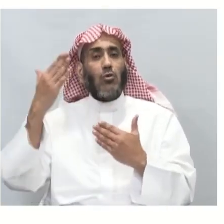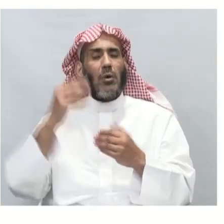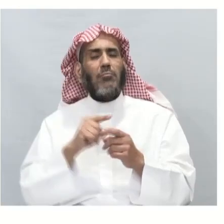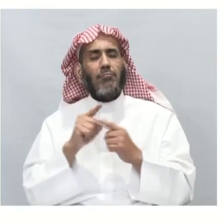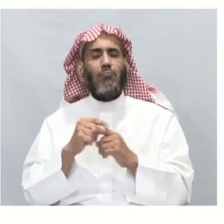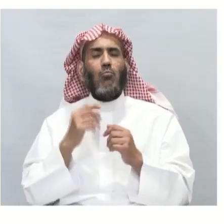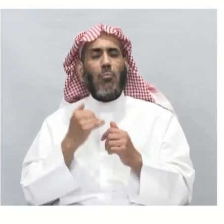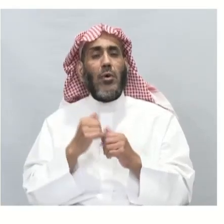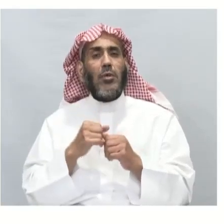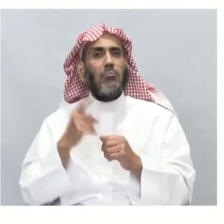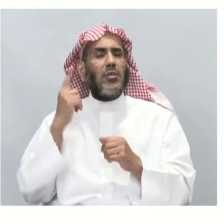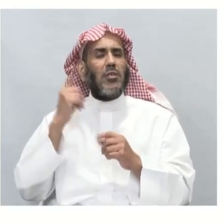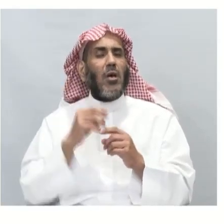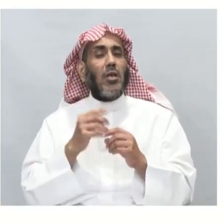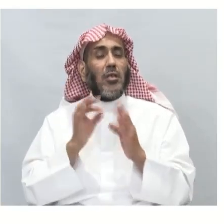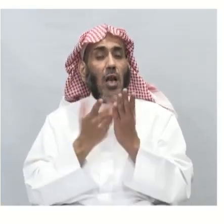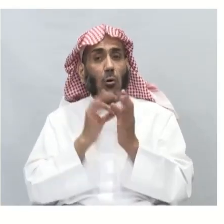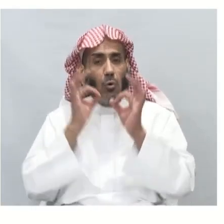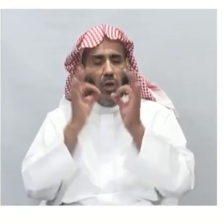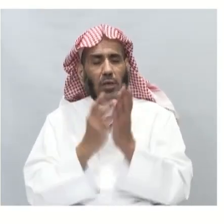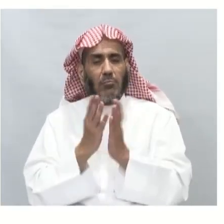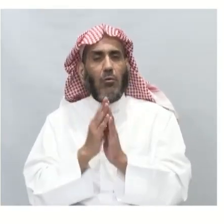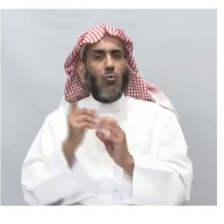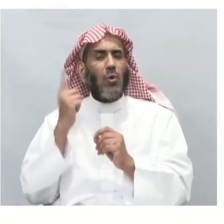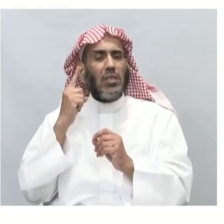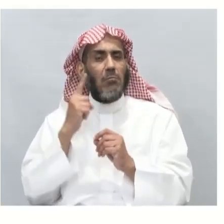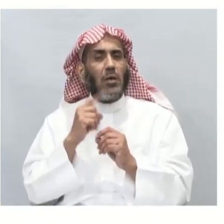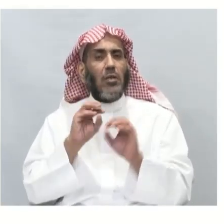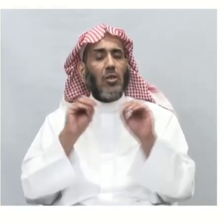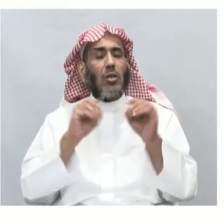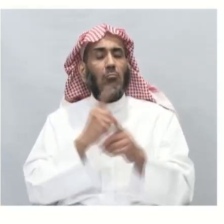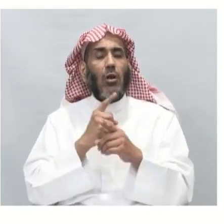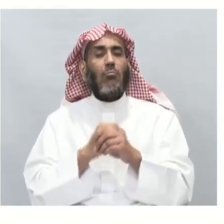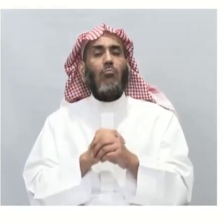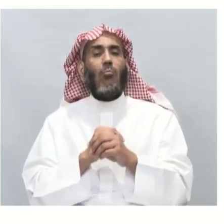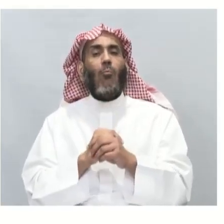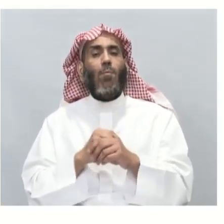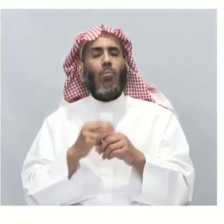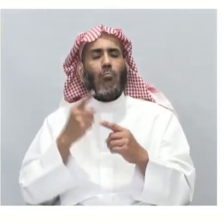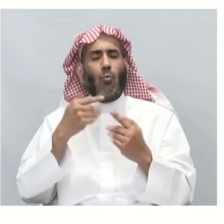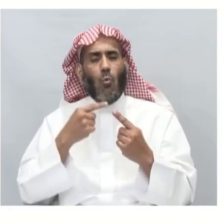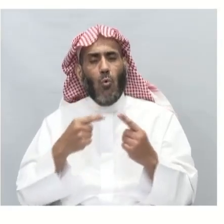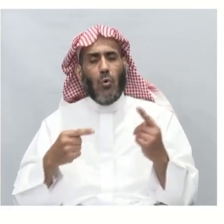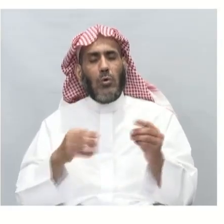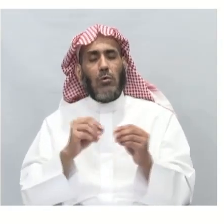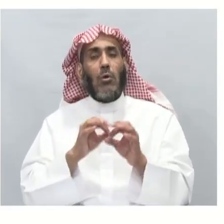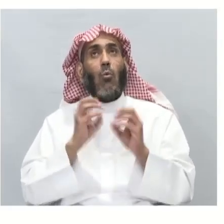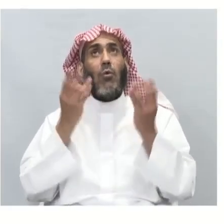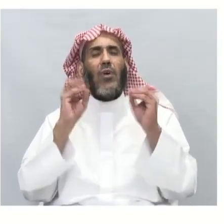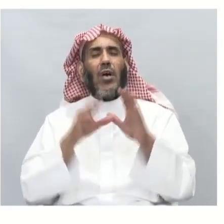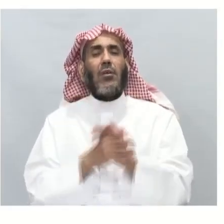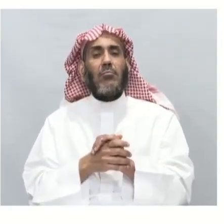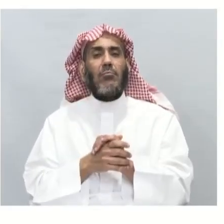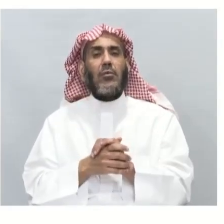واشرنا نحن الى الاستماع الى تلاوه القران والاستماع الى شرح المعلم والبقيه تكملها وفقك